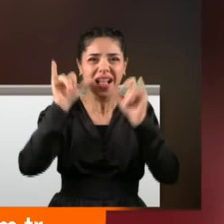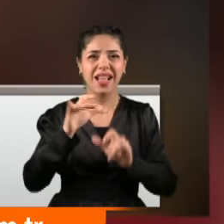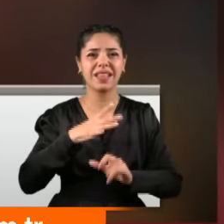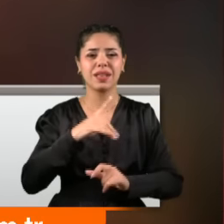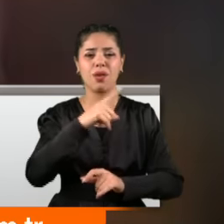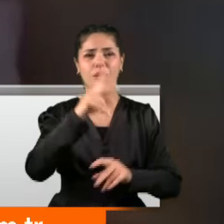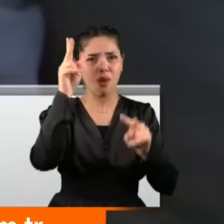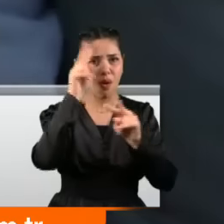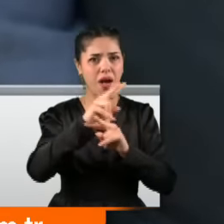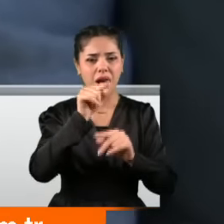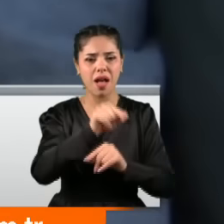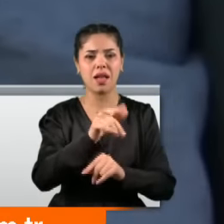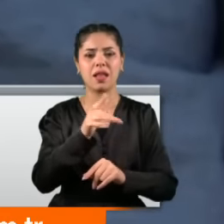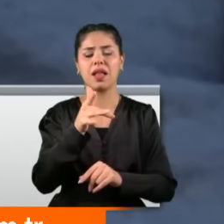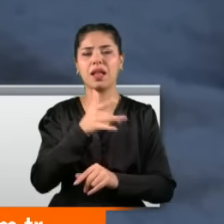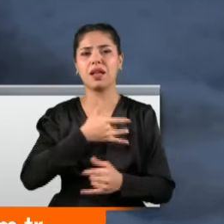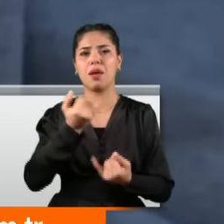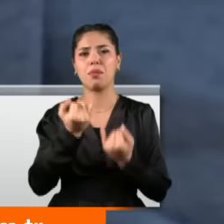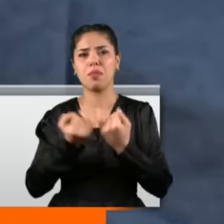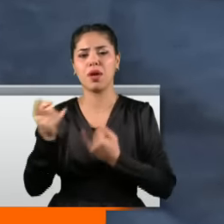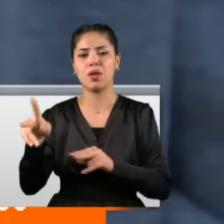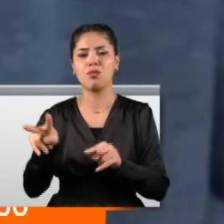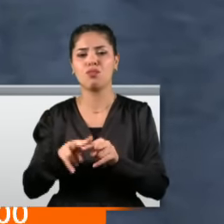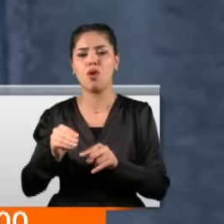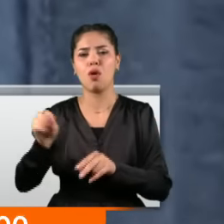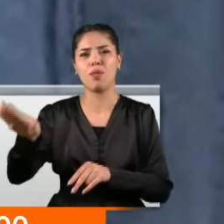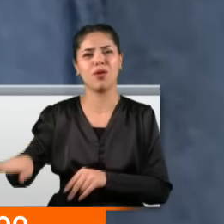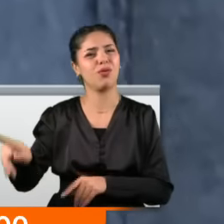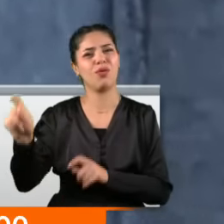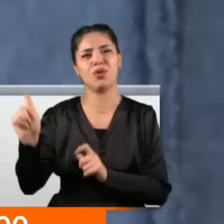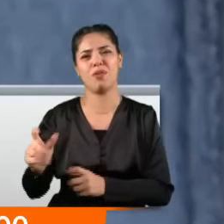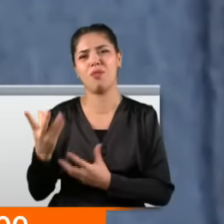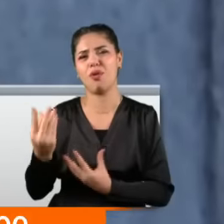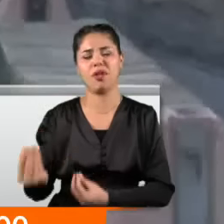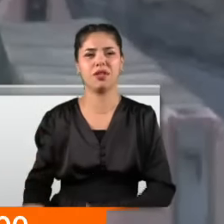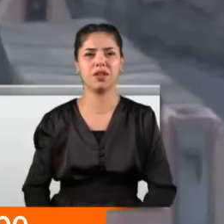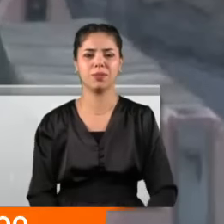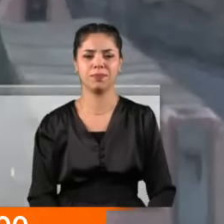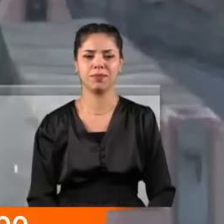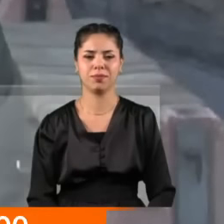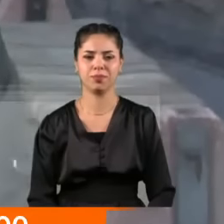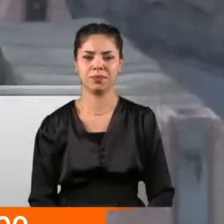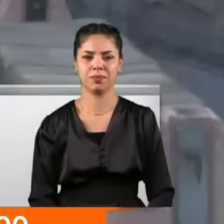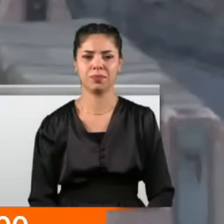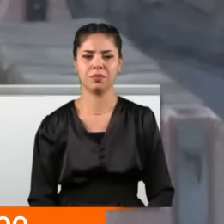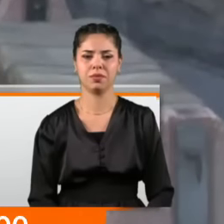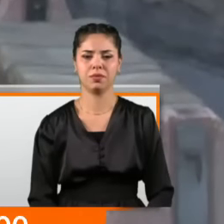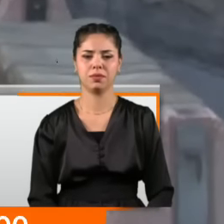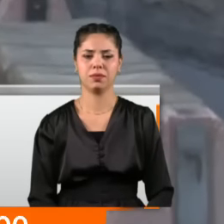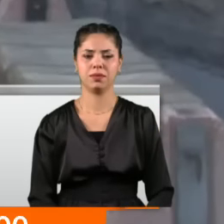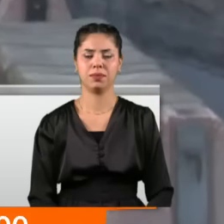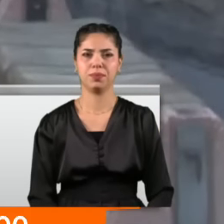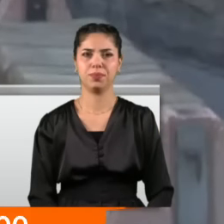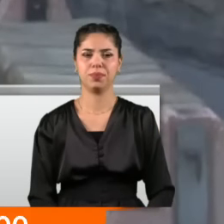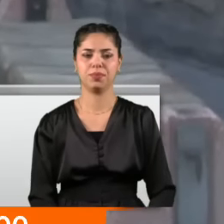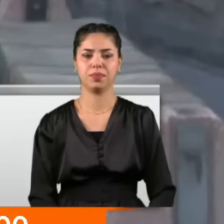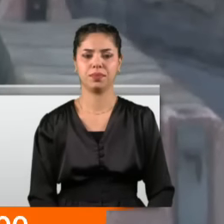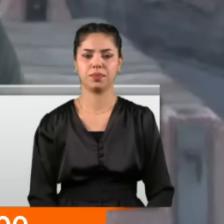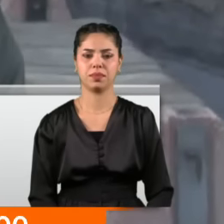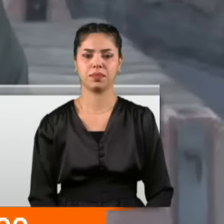O hayalini ise kalp kardeşi Muhammed Berat Namlı gerçekleştirecek. En çok beni duygulandıran bu olmuştu bu süreçte.